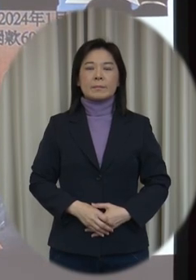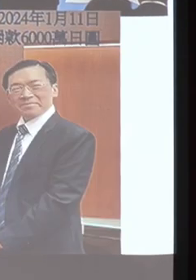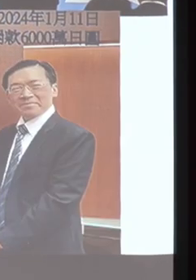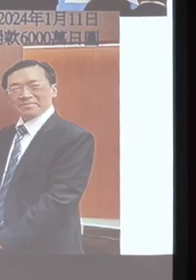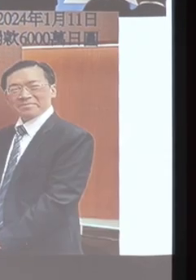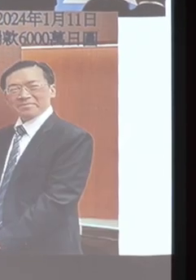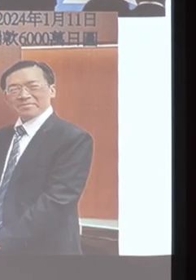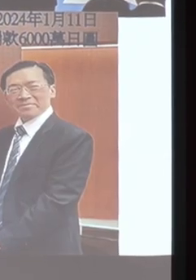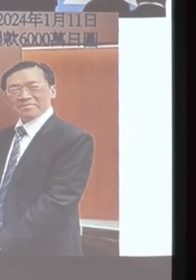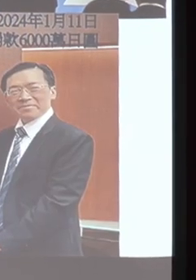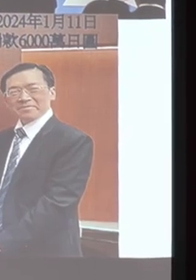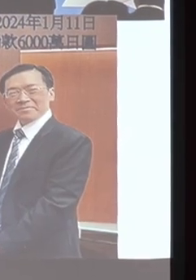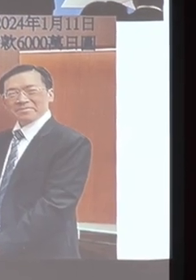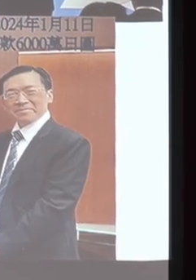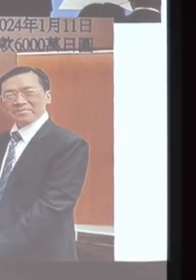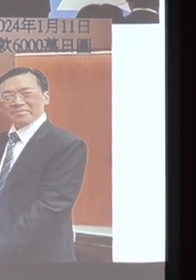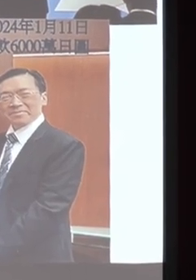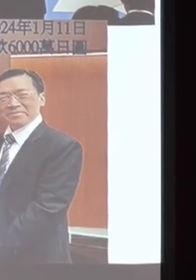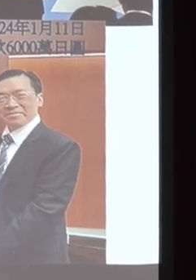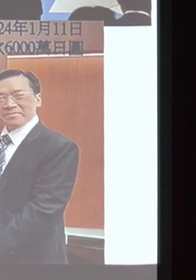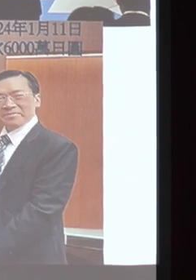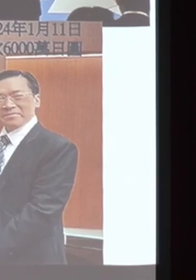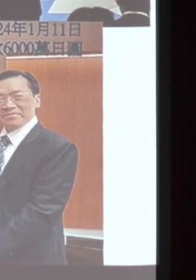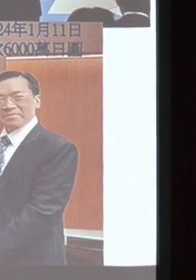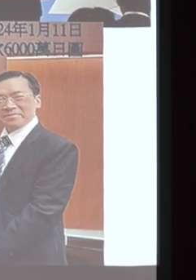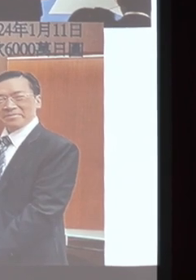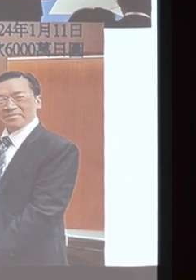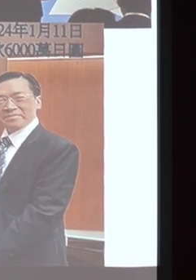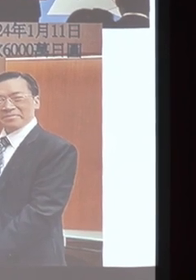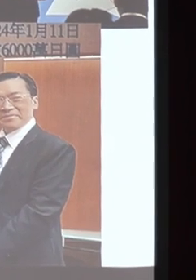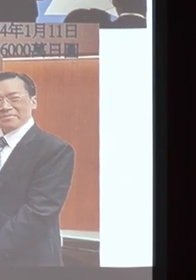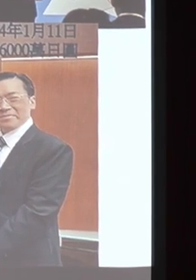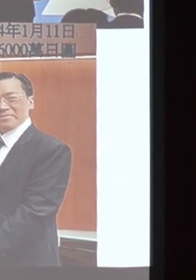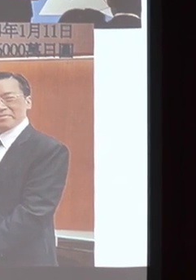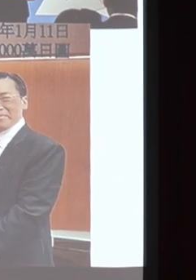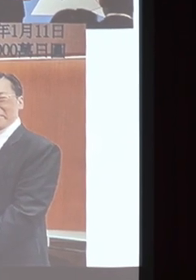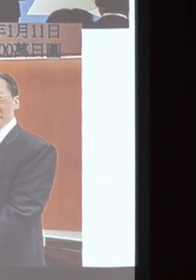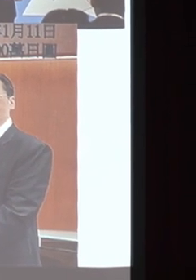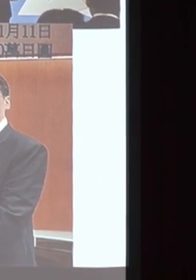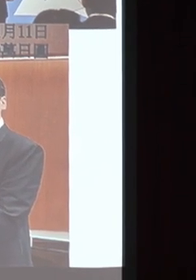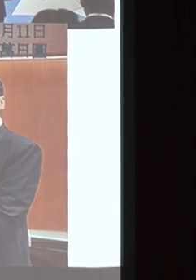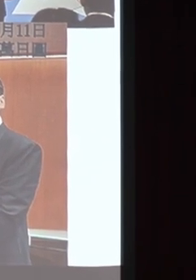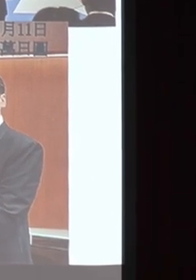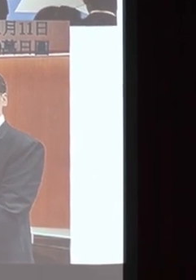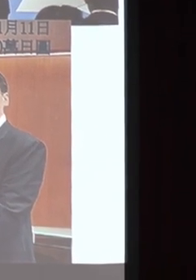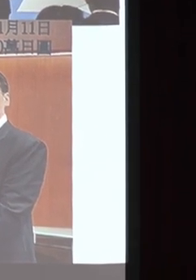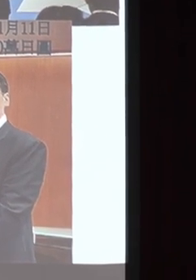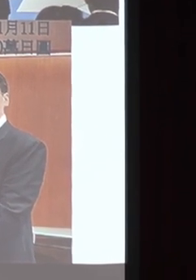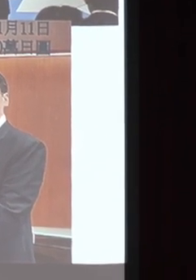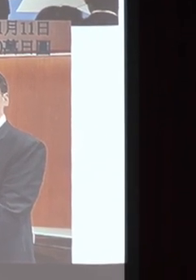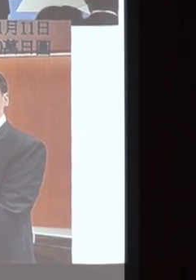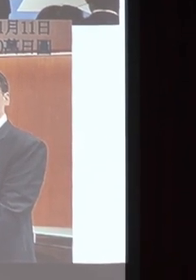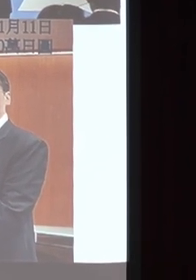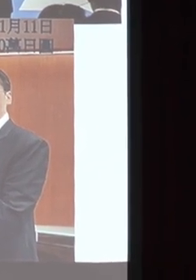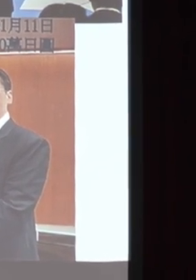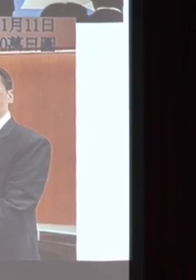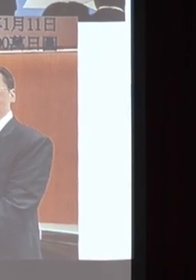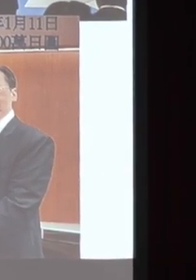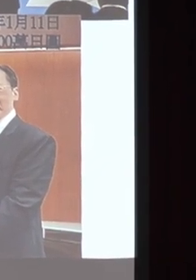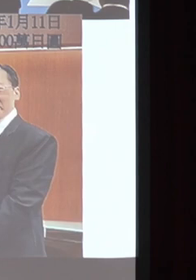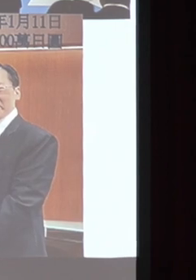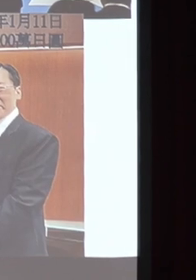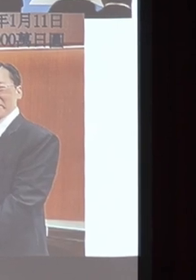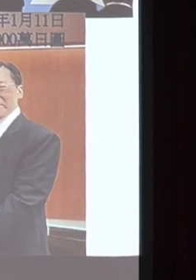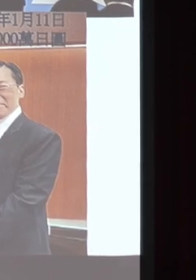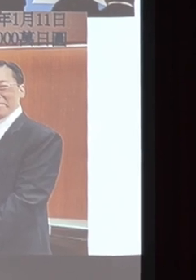事，让我们都感动不已。现在我想告诉大家，日本有事就是台湾有